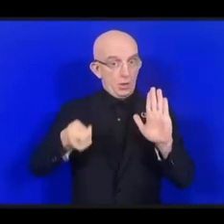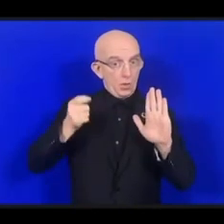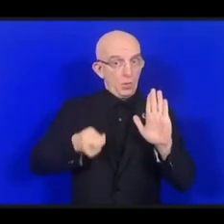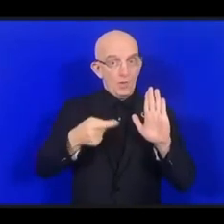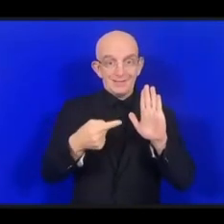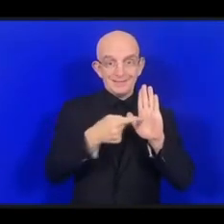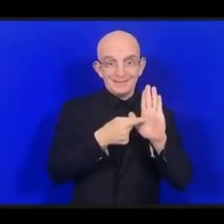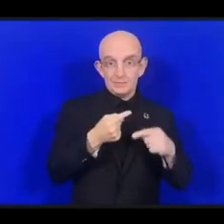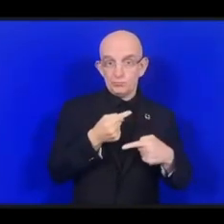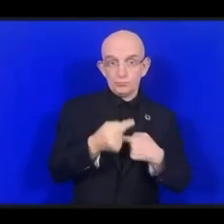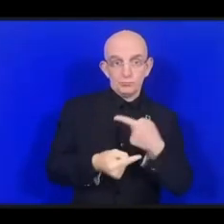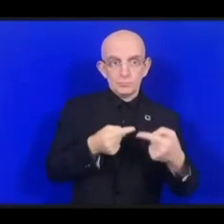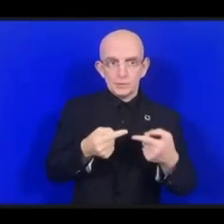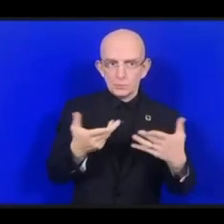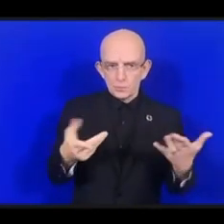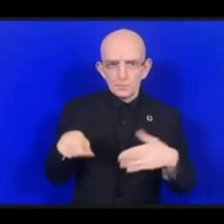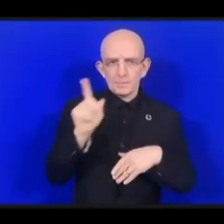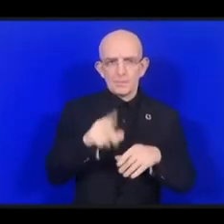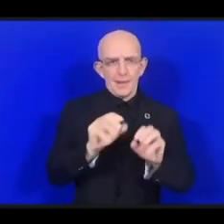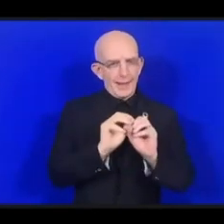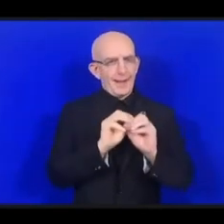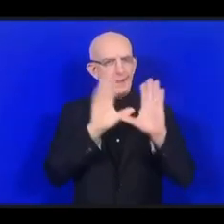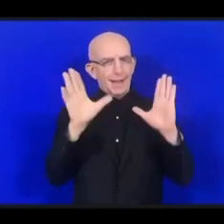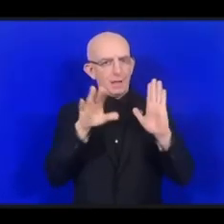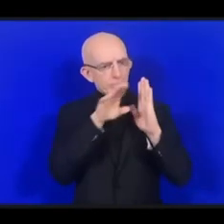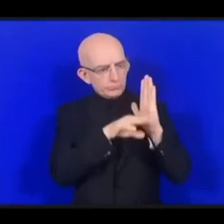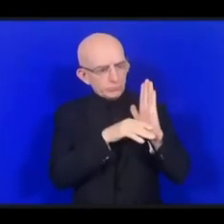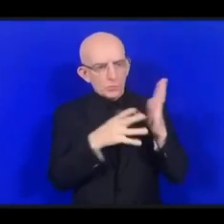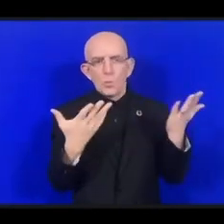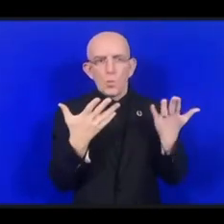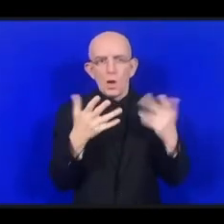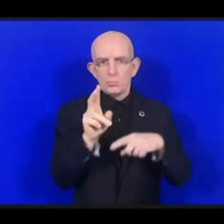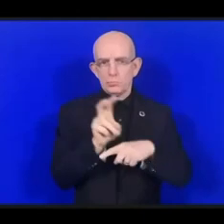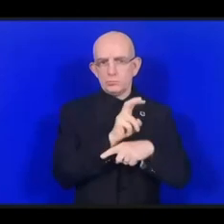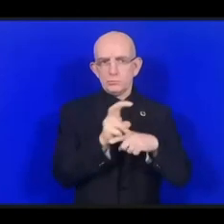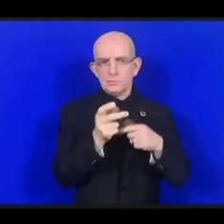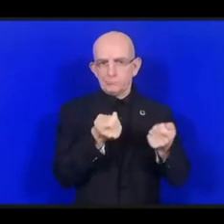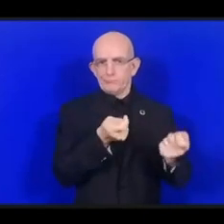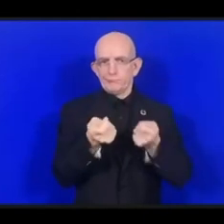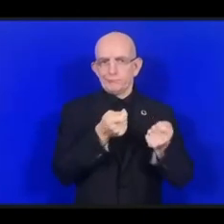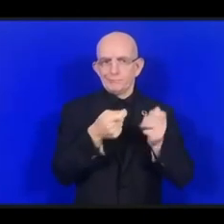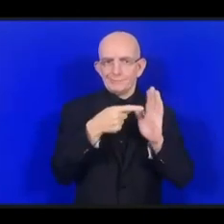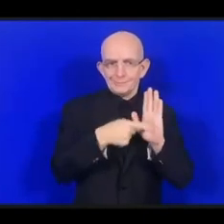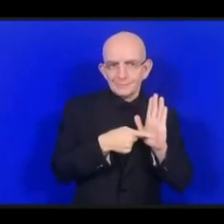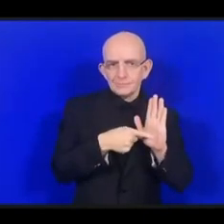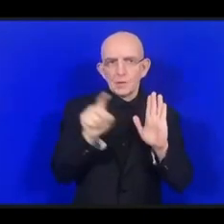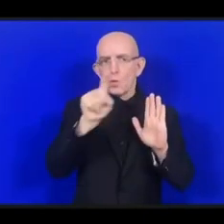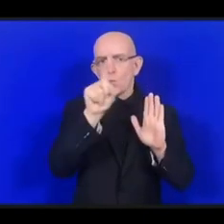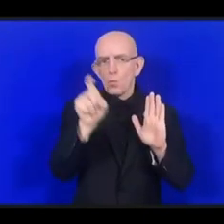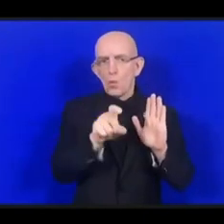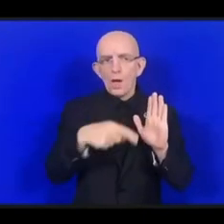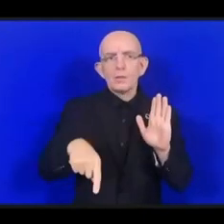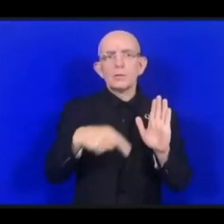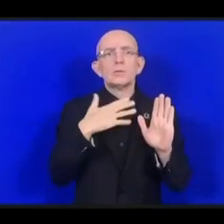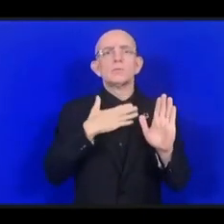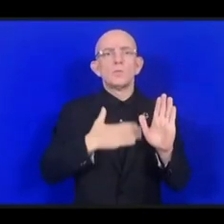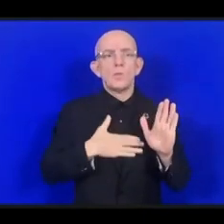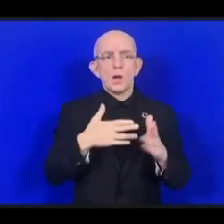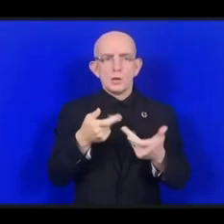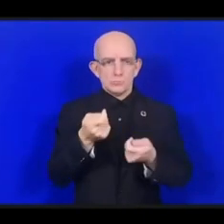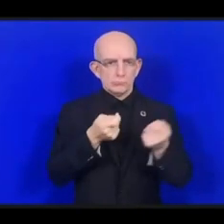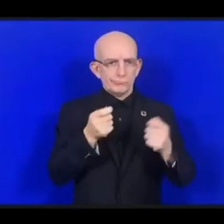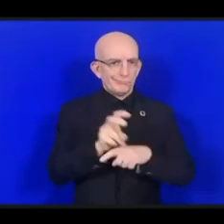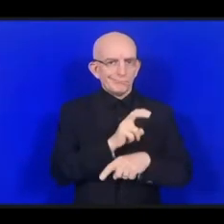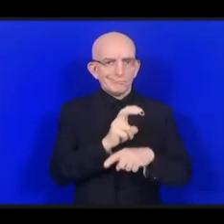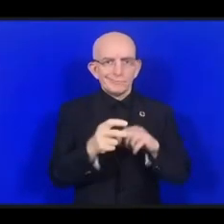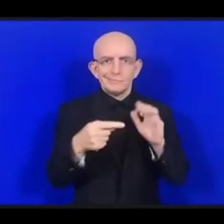立法当中受益？必须是老百姓，我们要保护他们不会受的权利不会受到